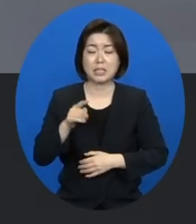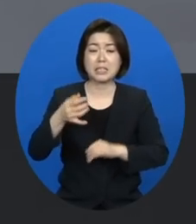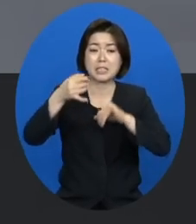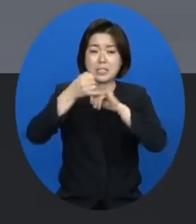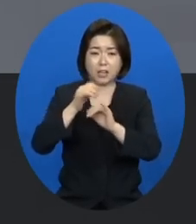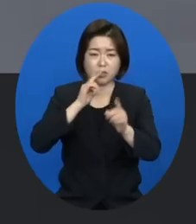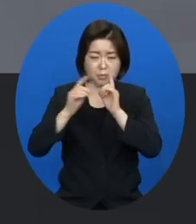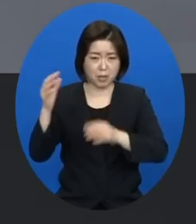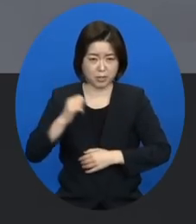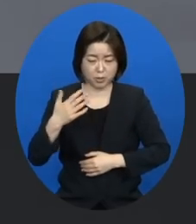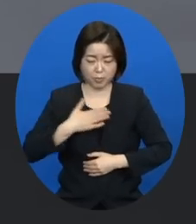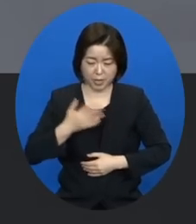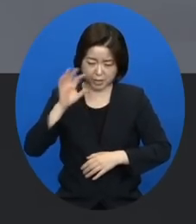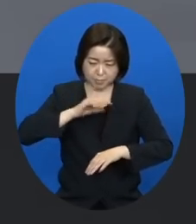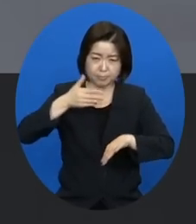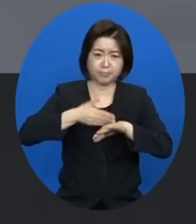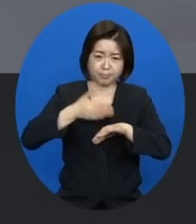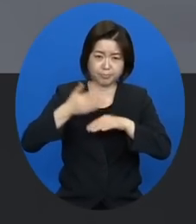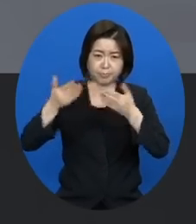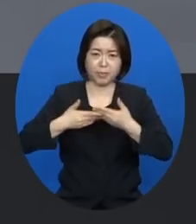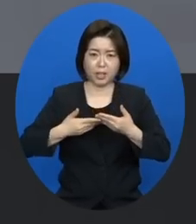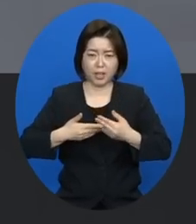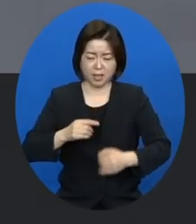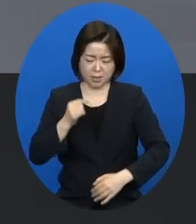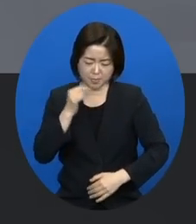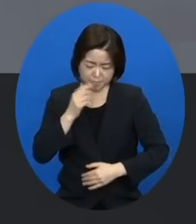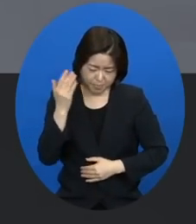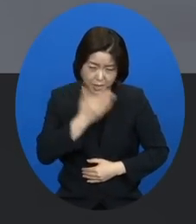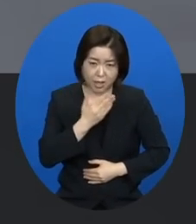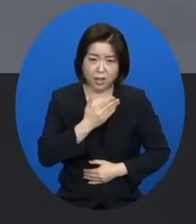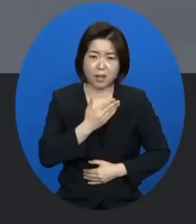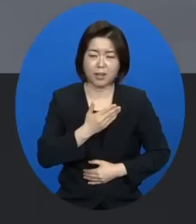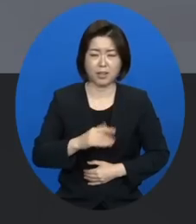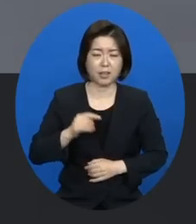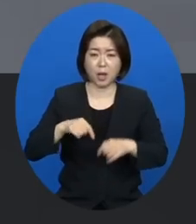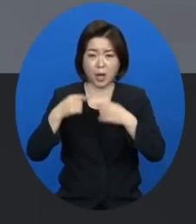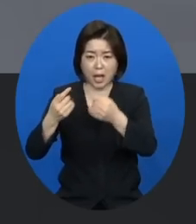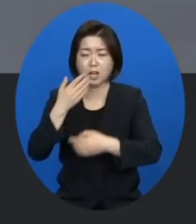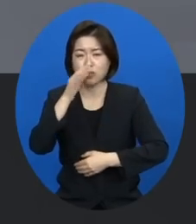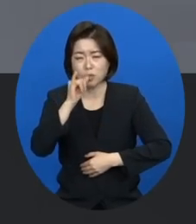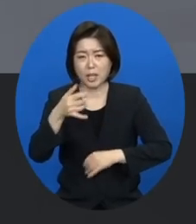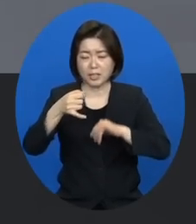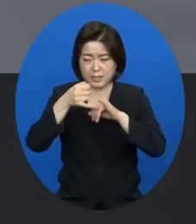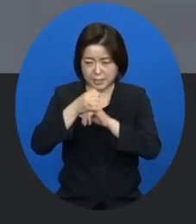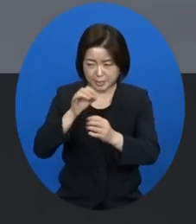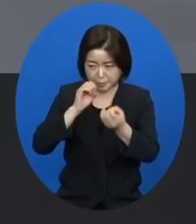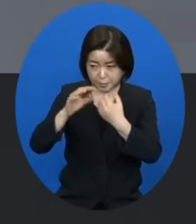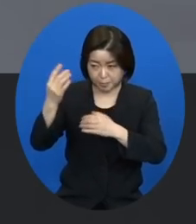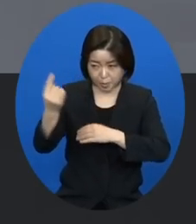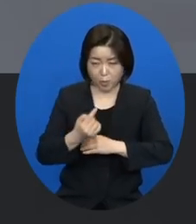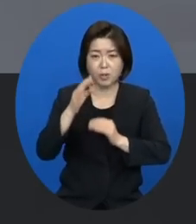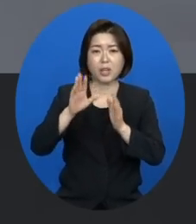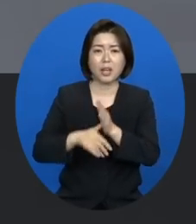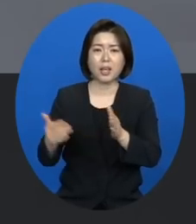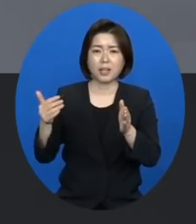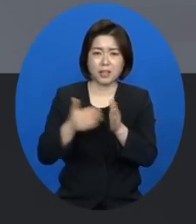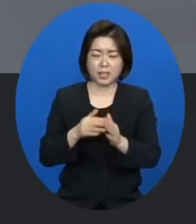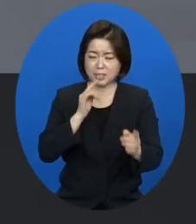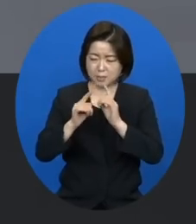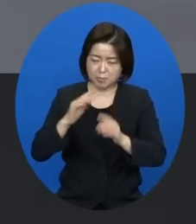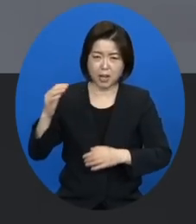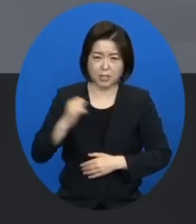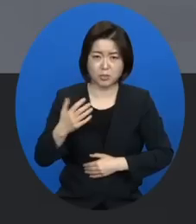약속의 말씀으로 나를 단련시켜서 성금과 같이 나올 수 있도록 그 약속이 응할 때까지 그 약속의 말씀으로